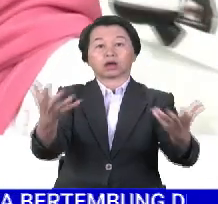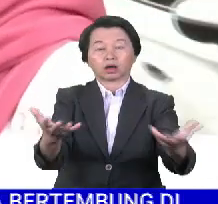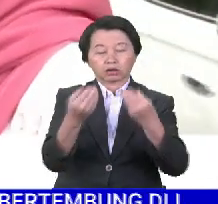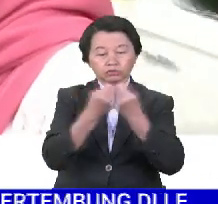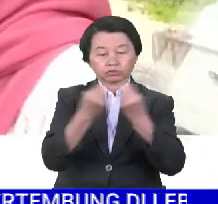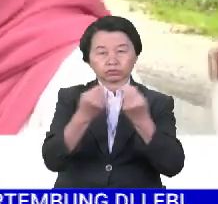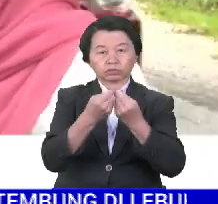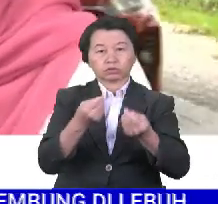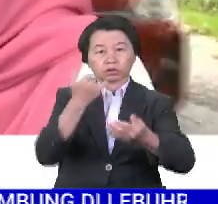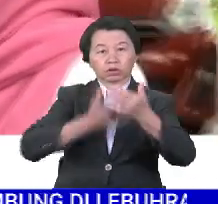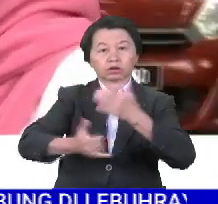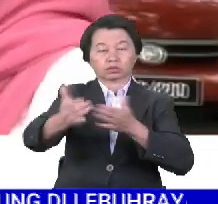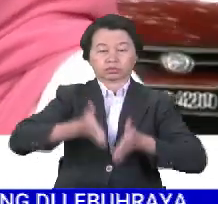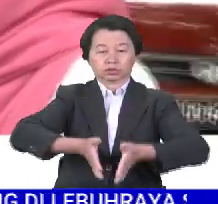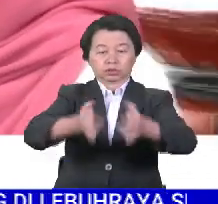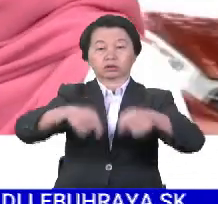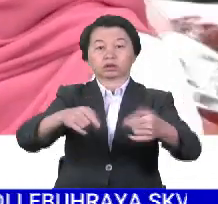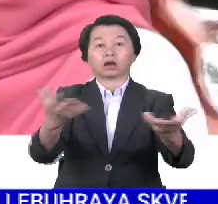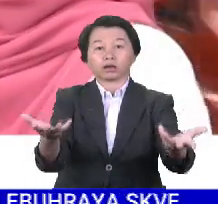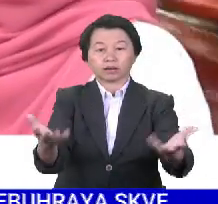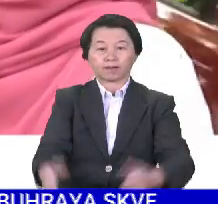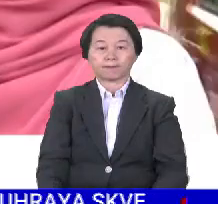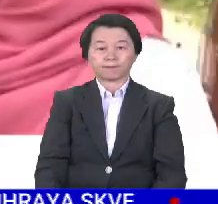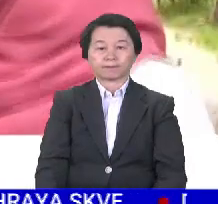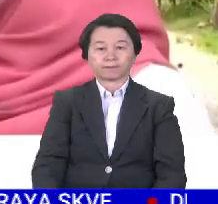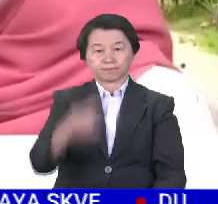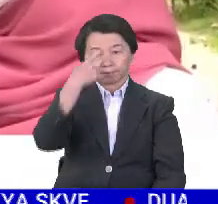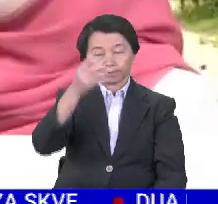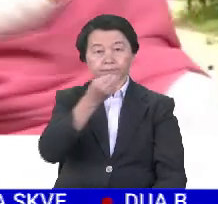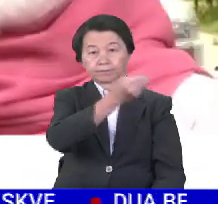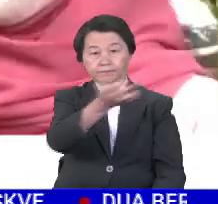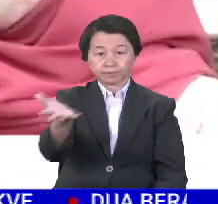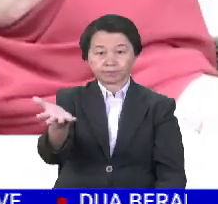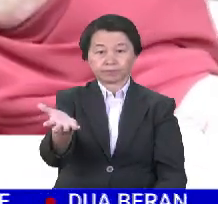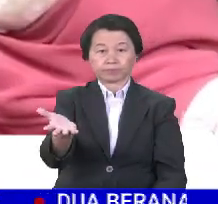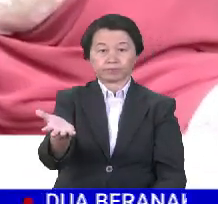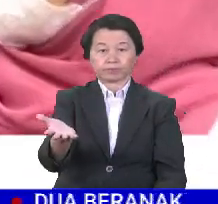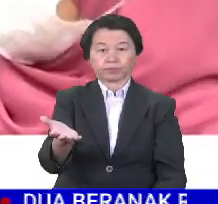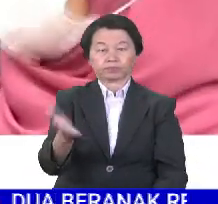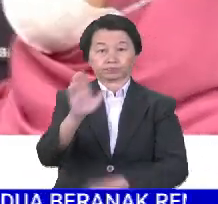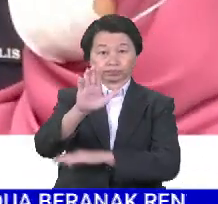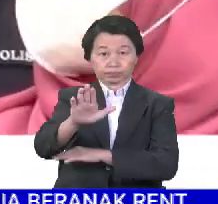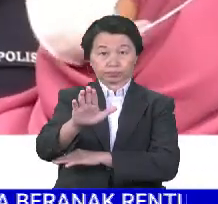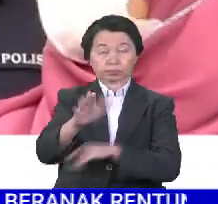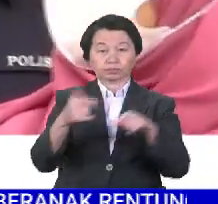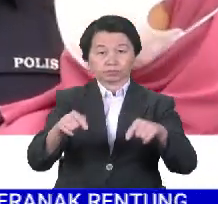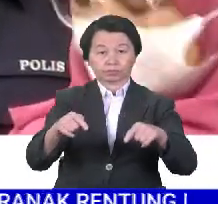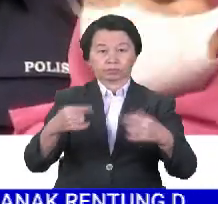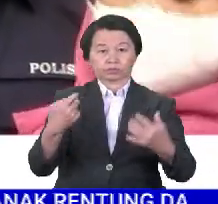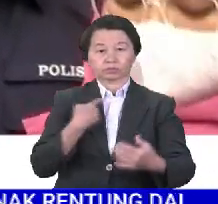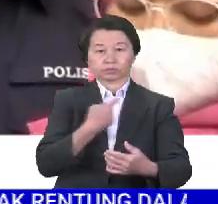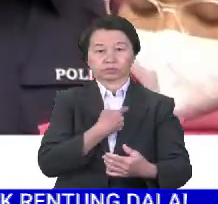jumlah perantau yang telah masuk melalui Jeli ini. Untuk makluman semua, pada petang ini kita